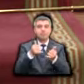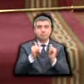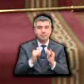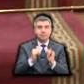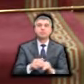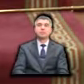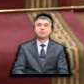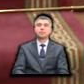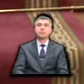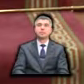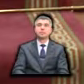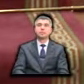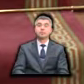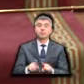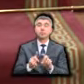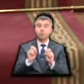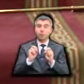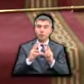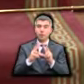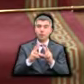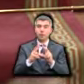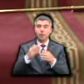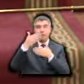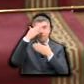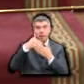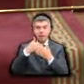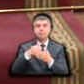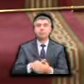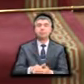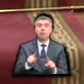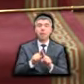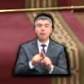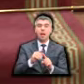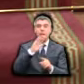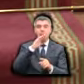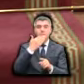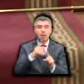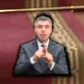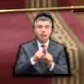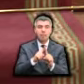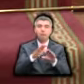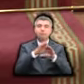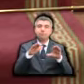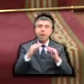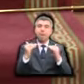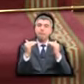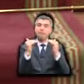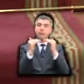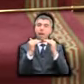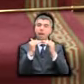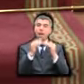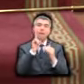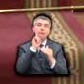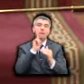وأريد أن أتمم ما وصل إليه المغرب من تقدم ومن إنصاف مما تترجمه